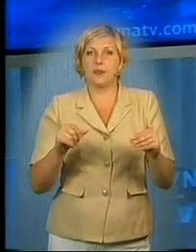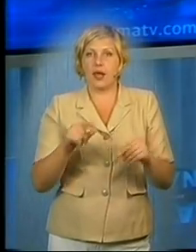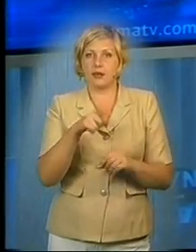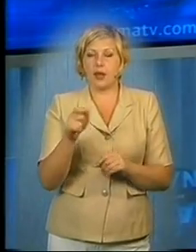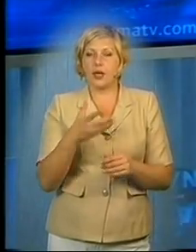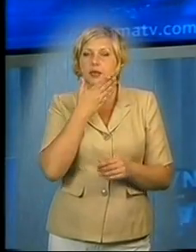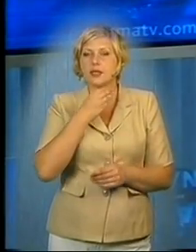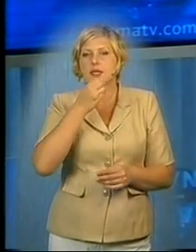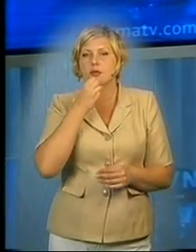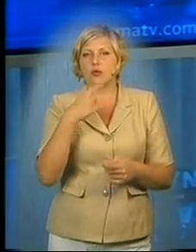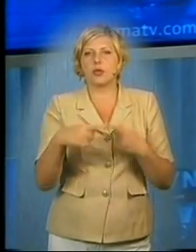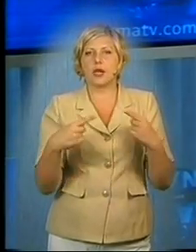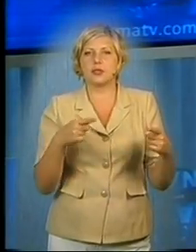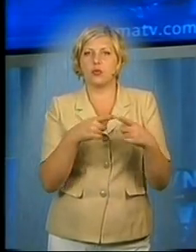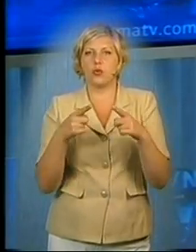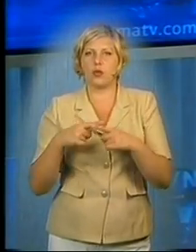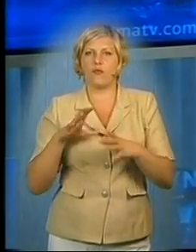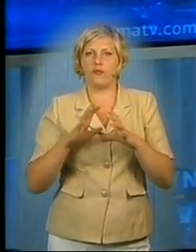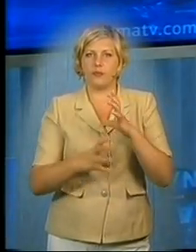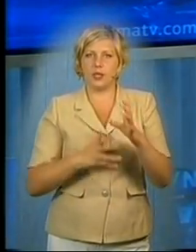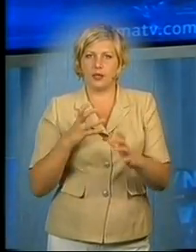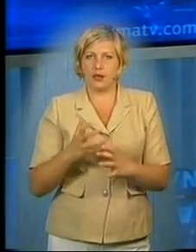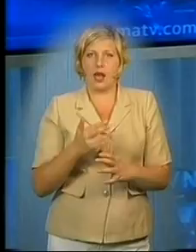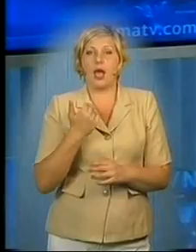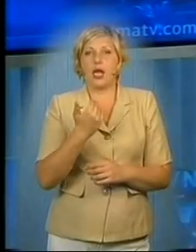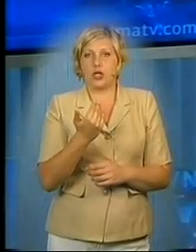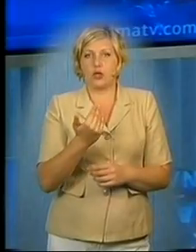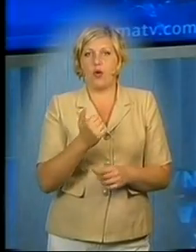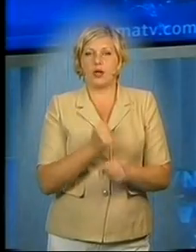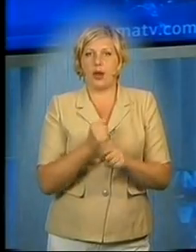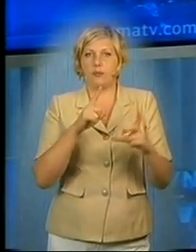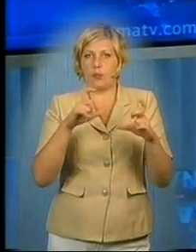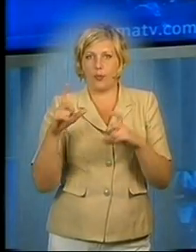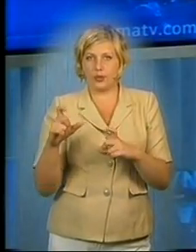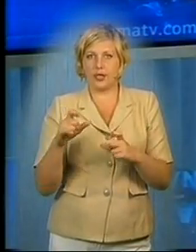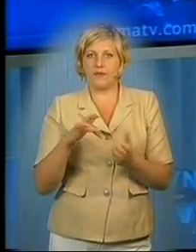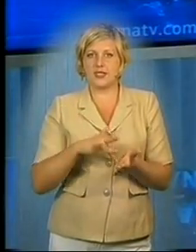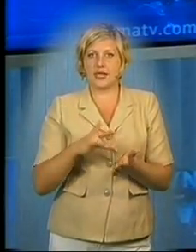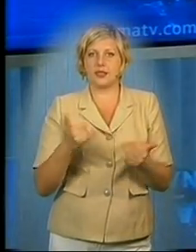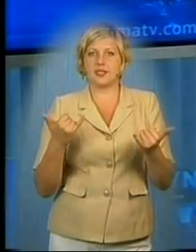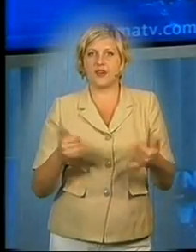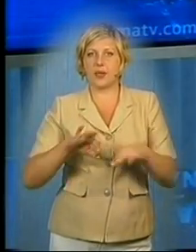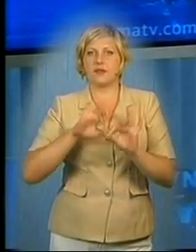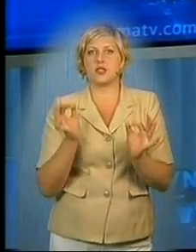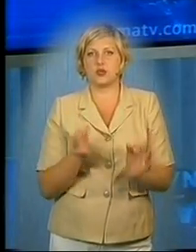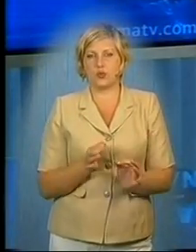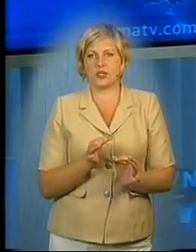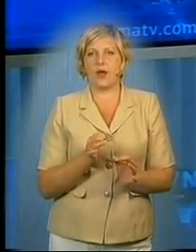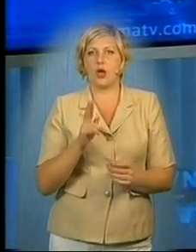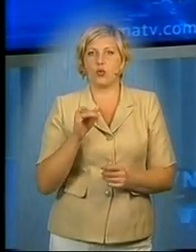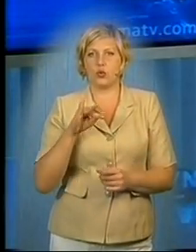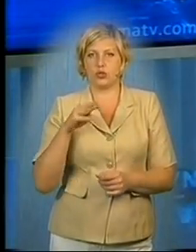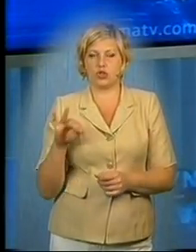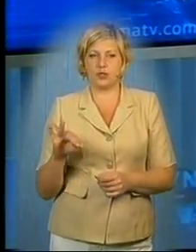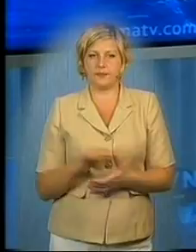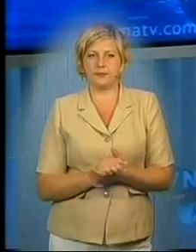всю красоту разных уголков мира. Работами Виктории Скорик в Центре современного искусства имени Архипа Куинджи любовалась и наш корреспондент